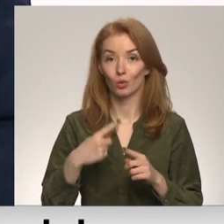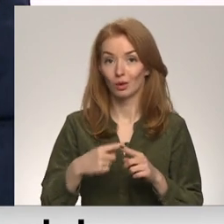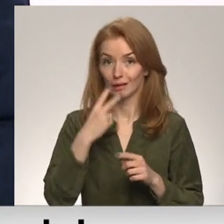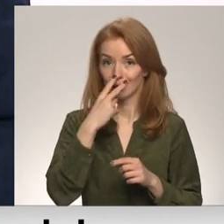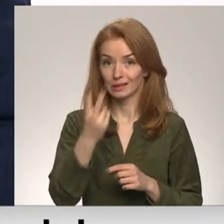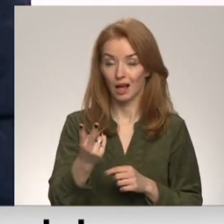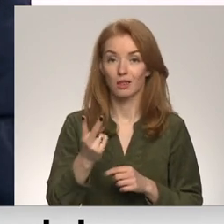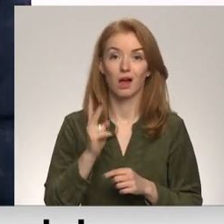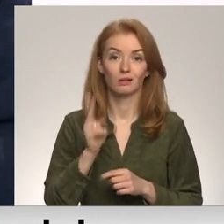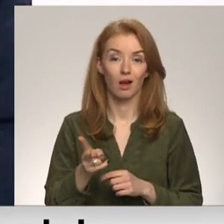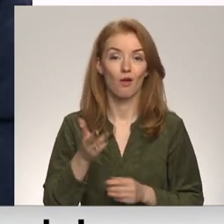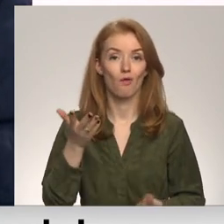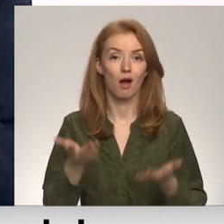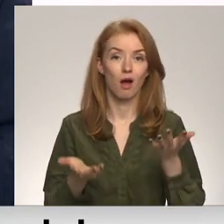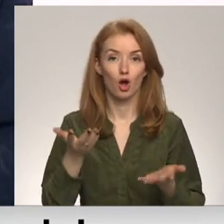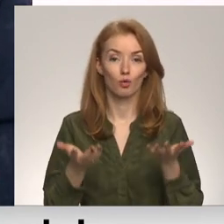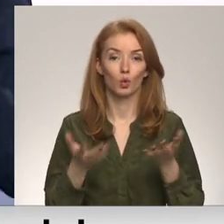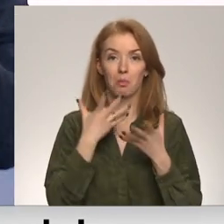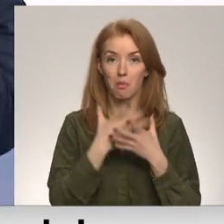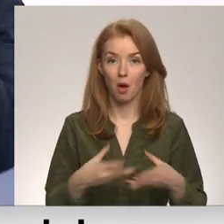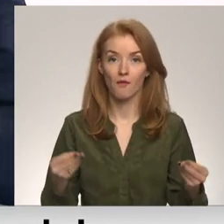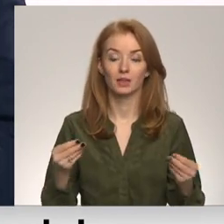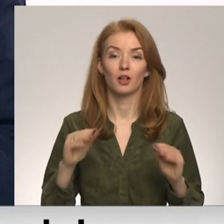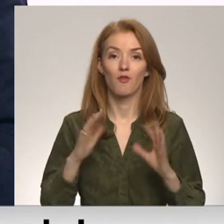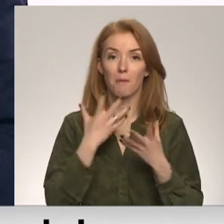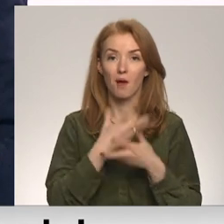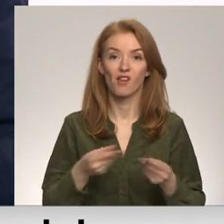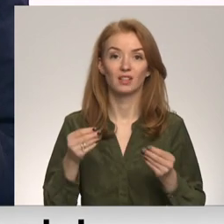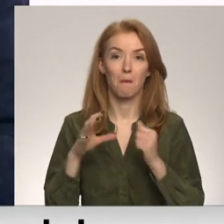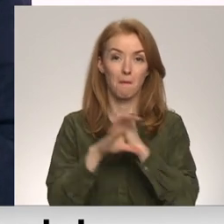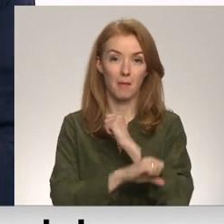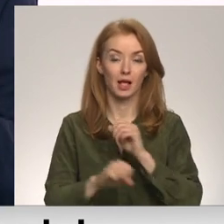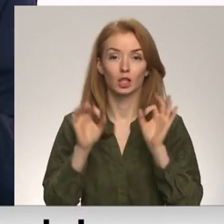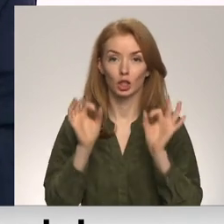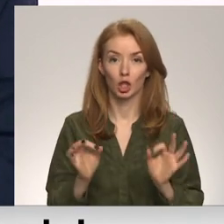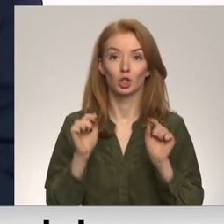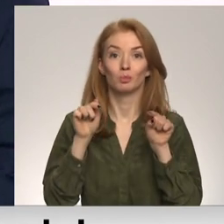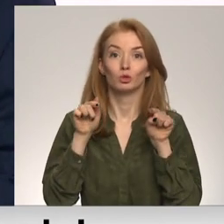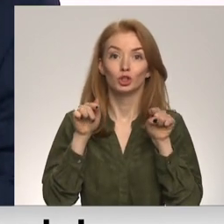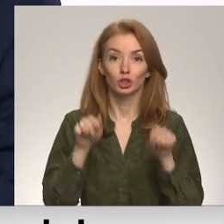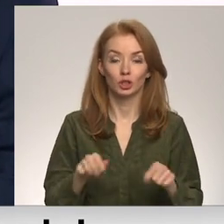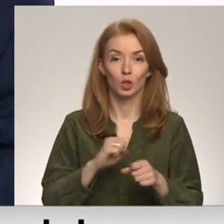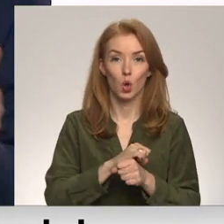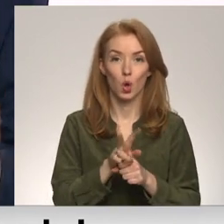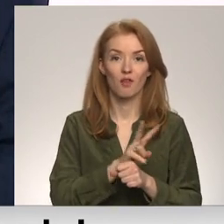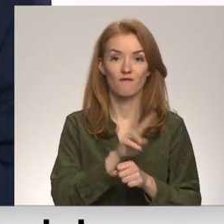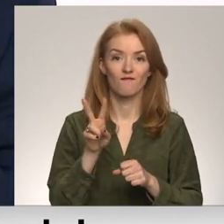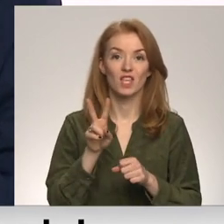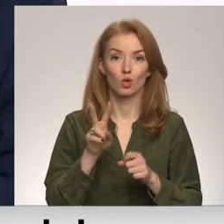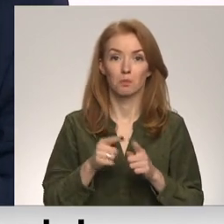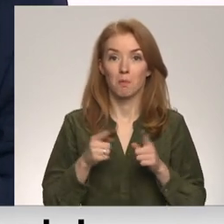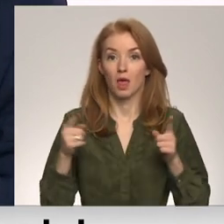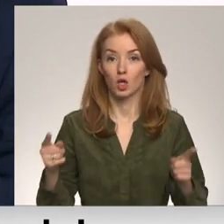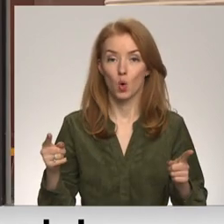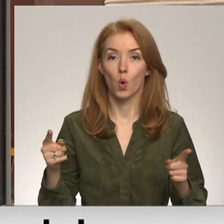tā, ka varbūt pavasarī vai pavasara beigās tiešām šis Covid vilnis